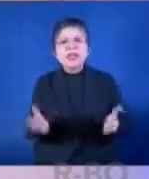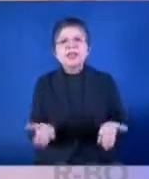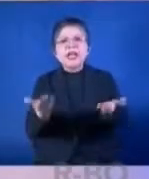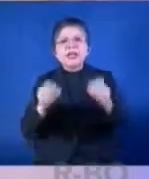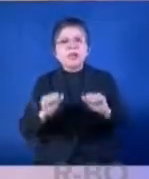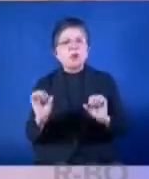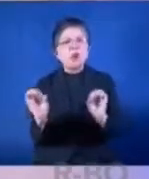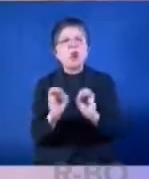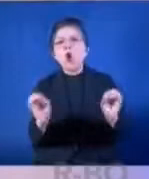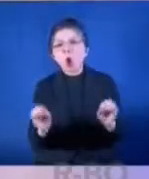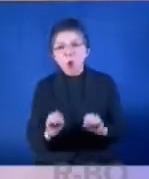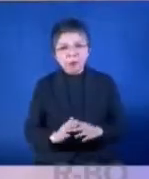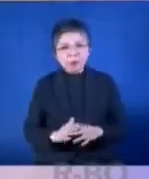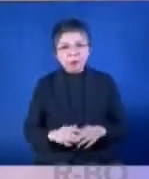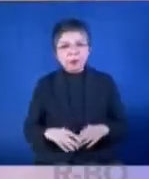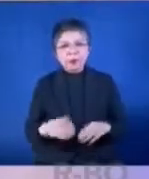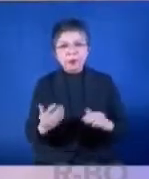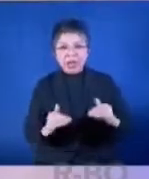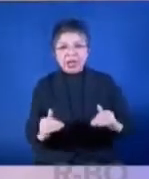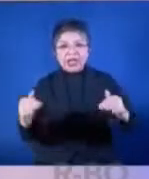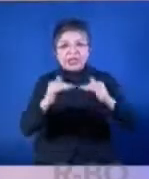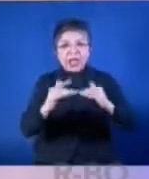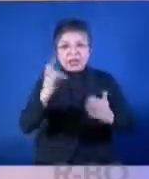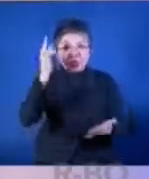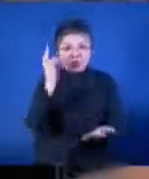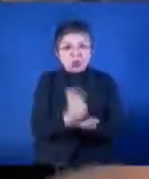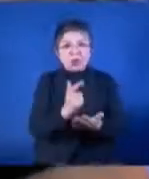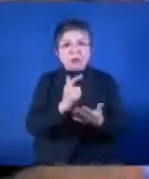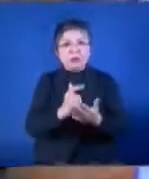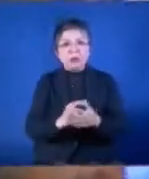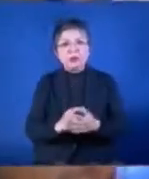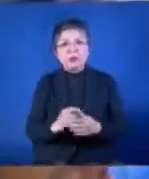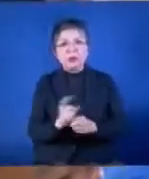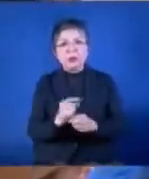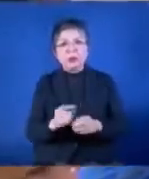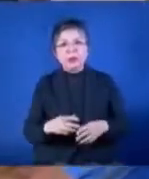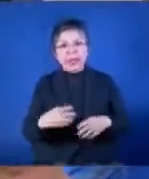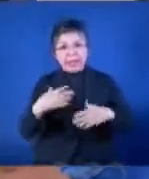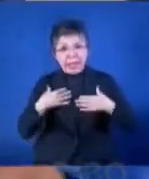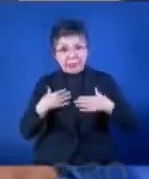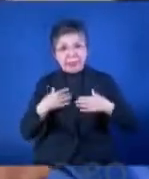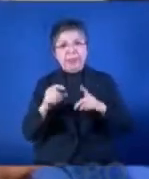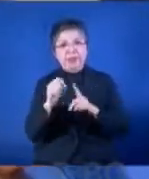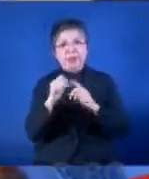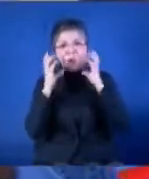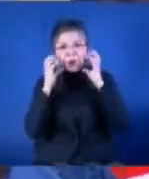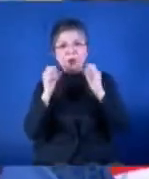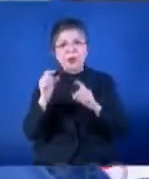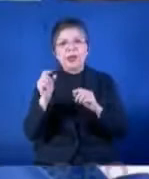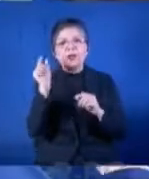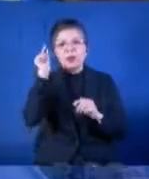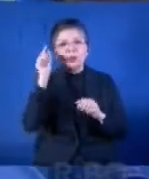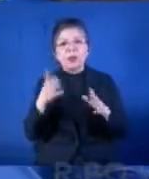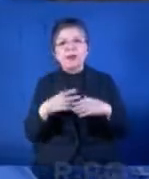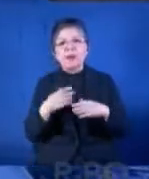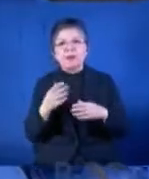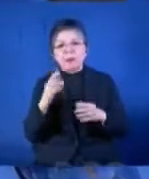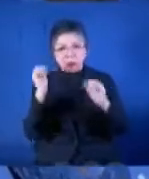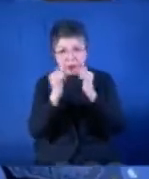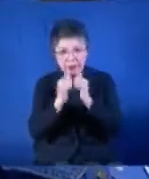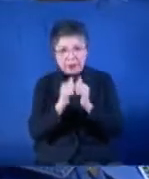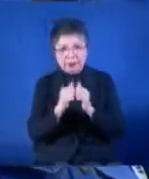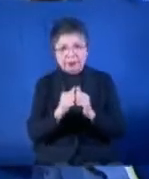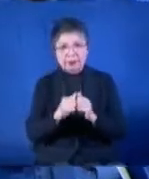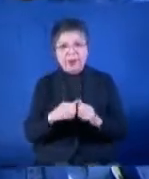kesejahteraan, belum mendapatkan status. Prabowo Sandi berkomitmen, PR terbesar kita